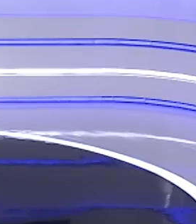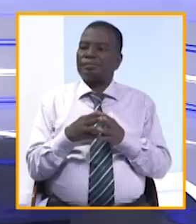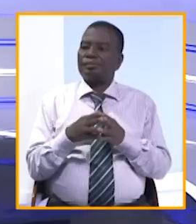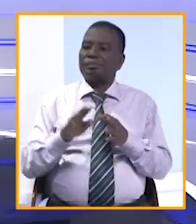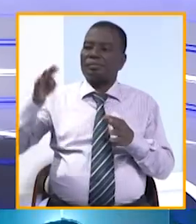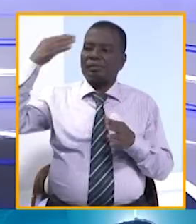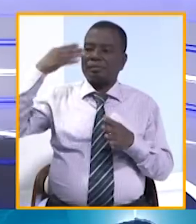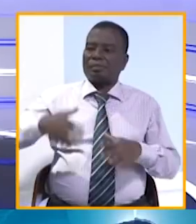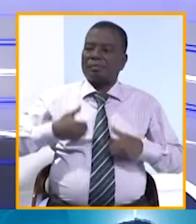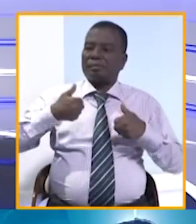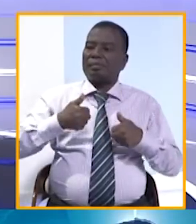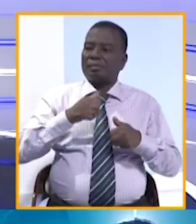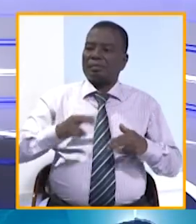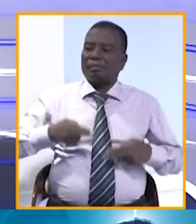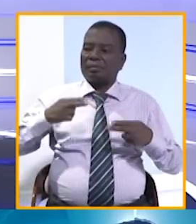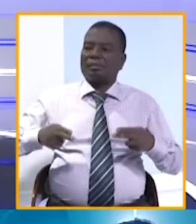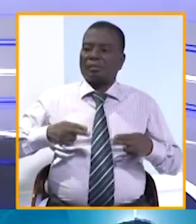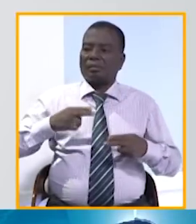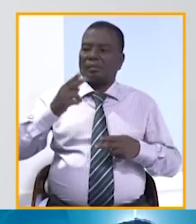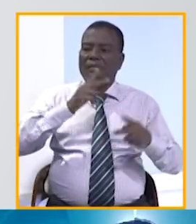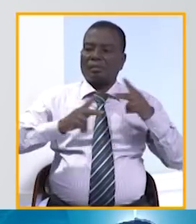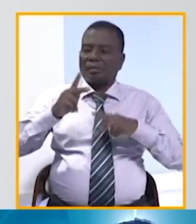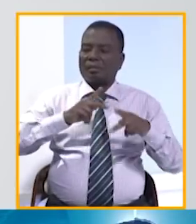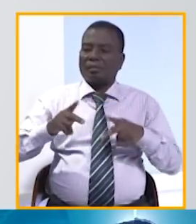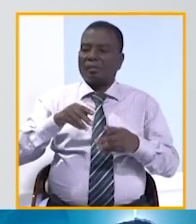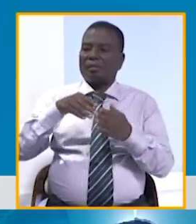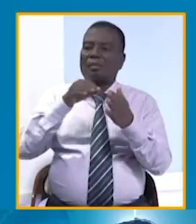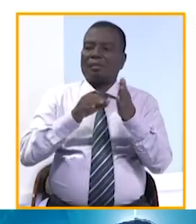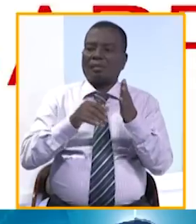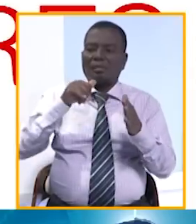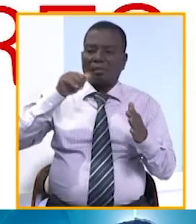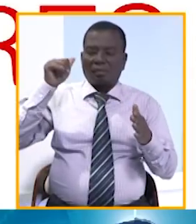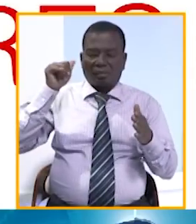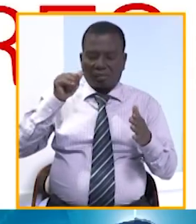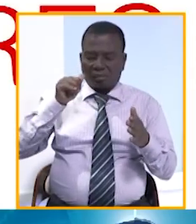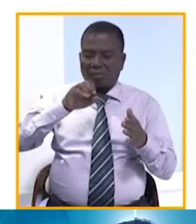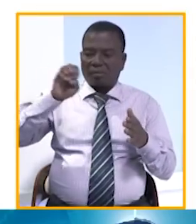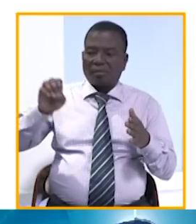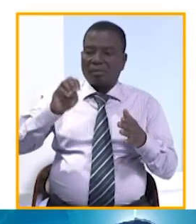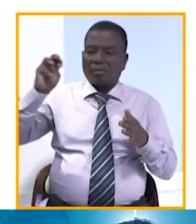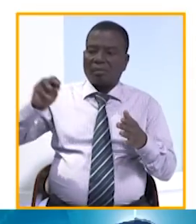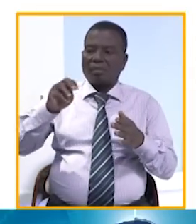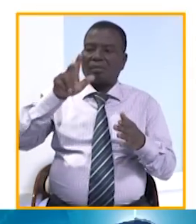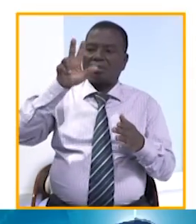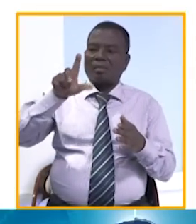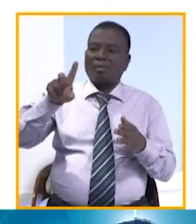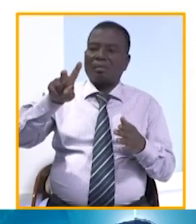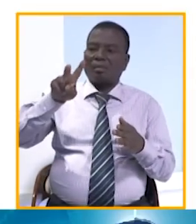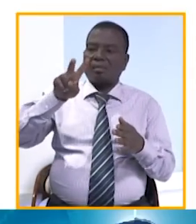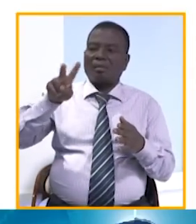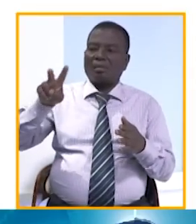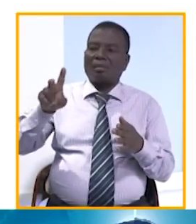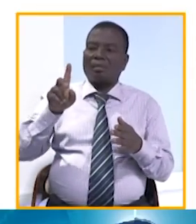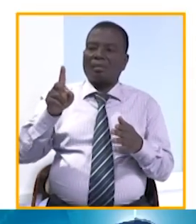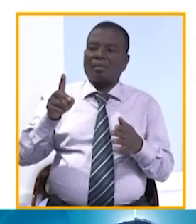Le ministère de la Santé et de l'Hygiène publique de la couverture maladie universelle a enregistré hier mardi 29 novembre 2022 un nouveau cas